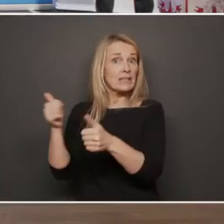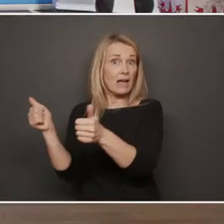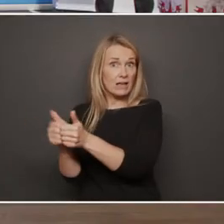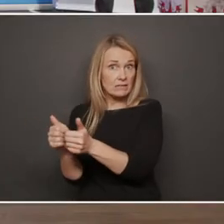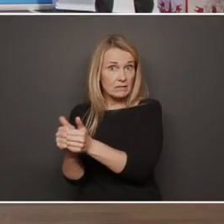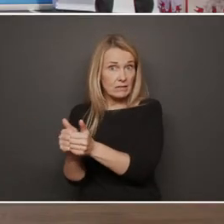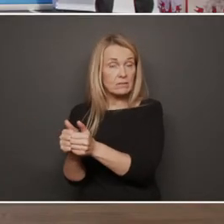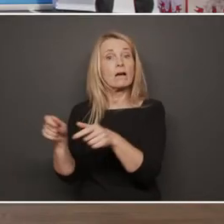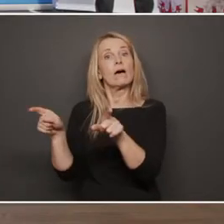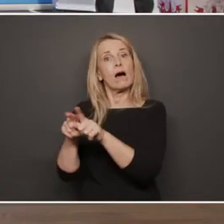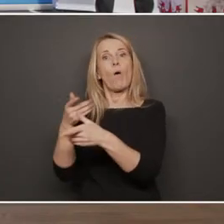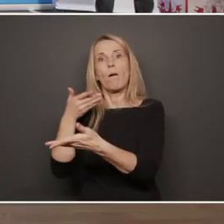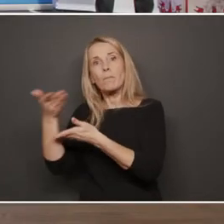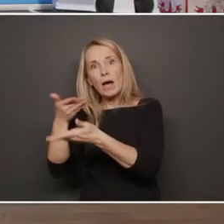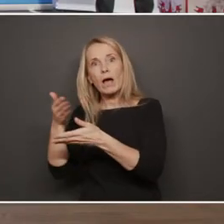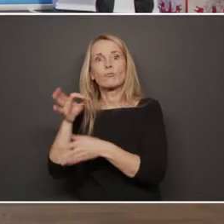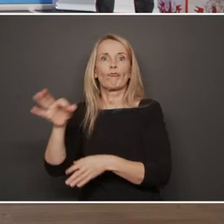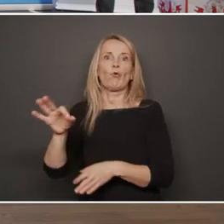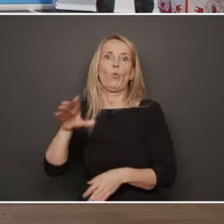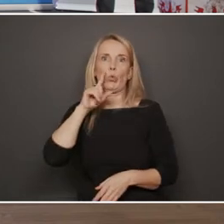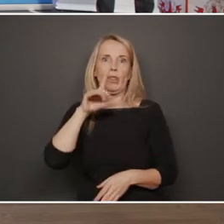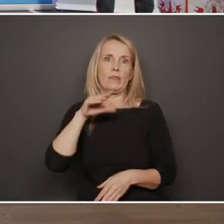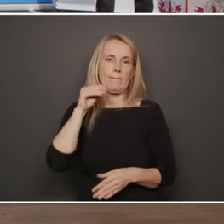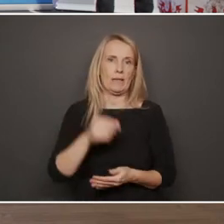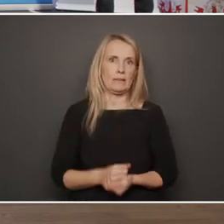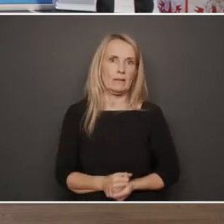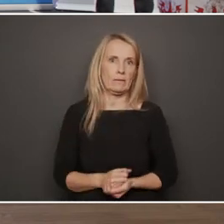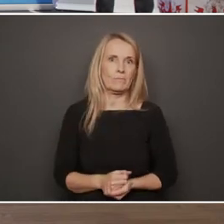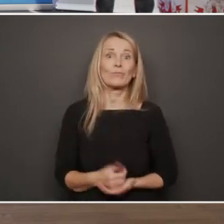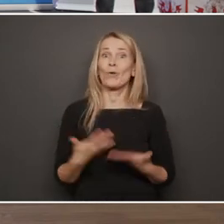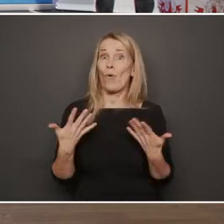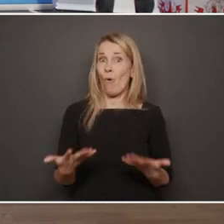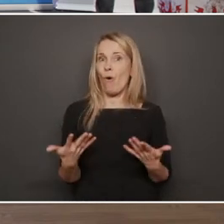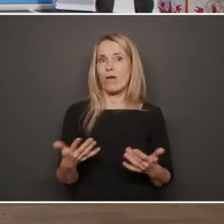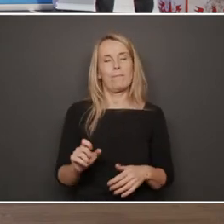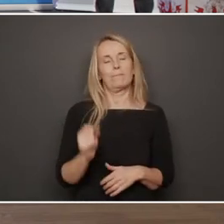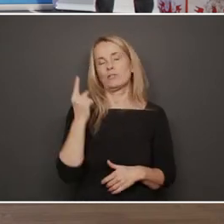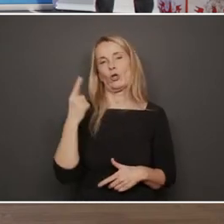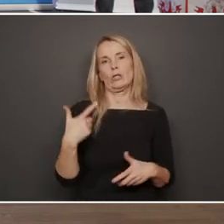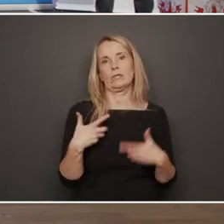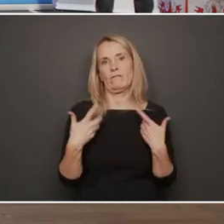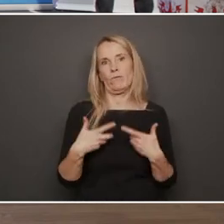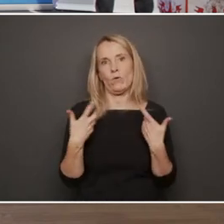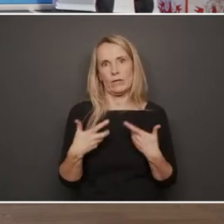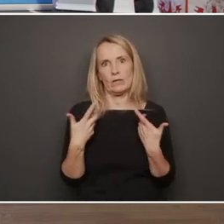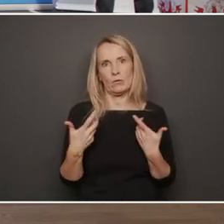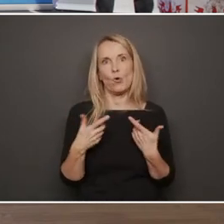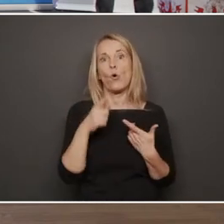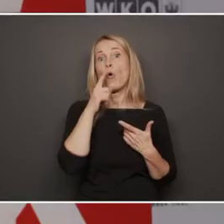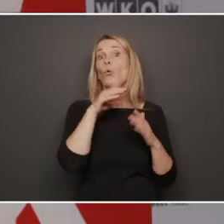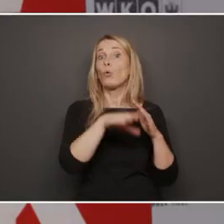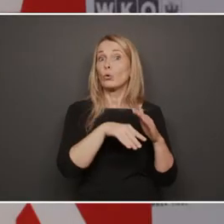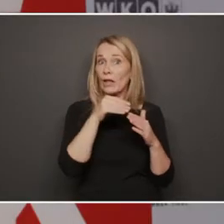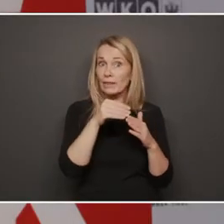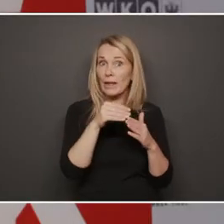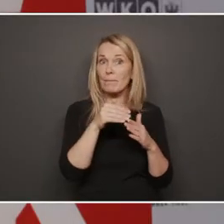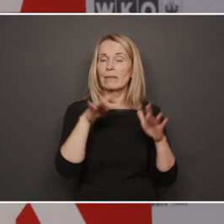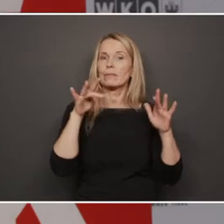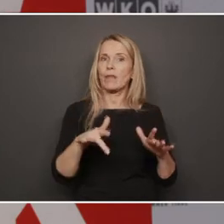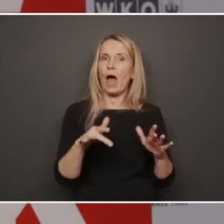zur Beratung für Unternehmen. Heuer freut es uns besonders, dass bei den Unternehmen, die das